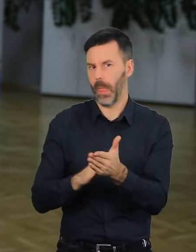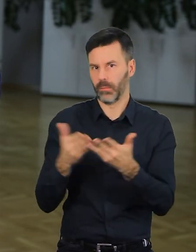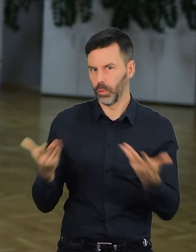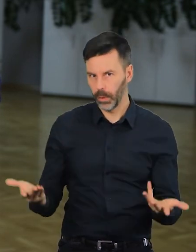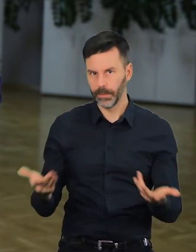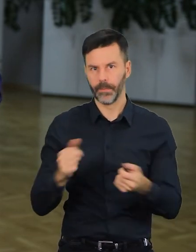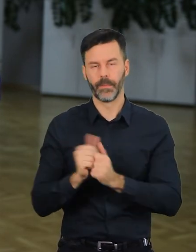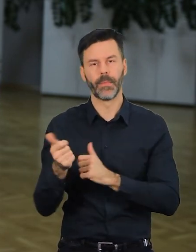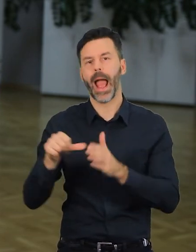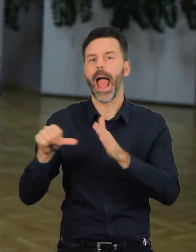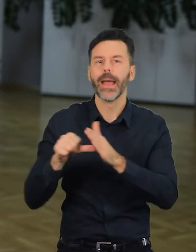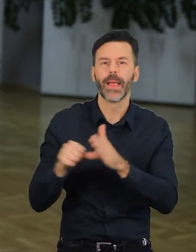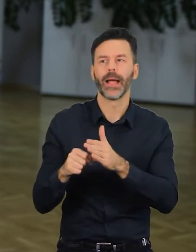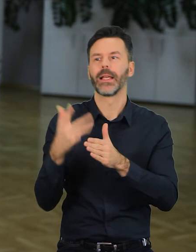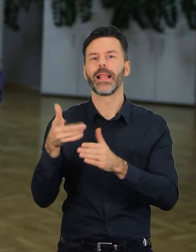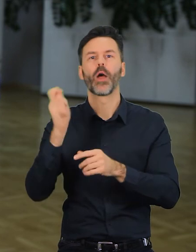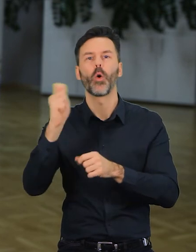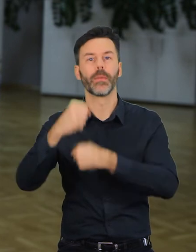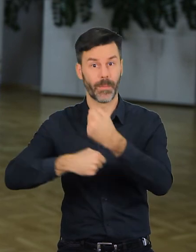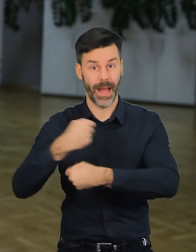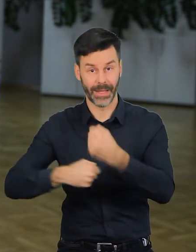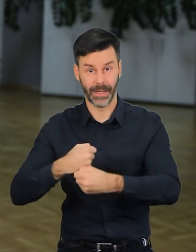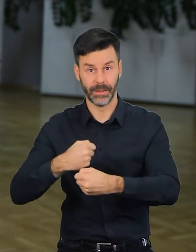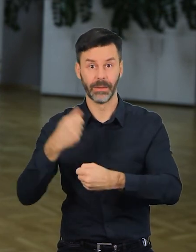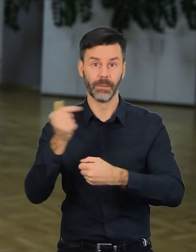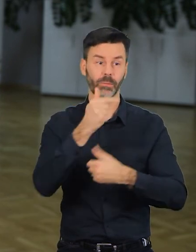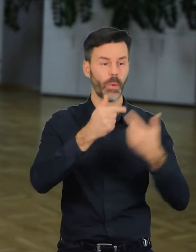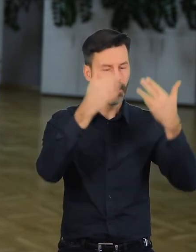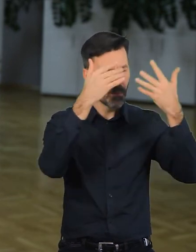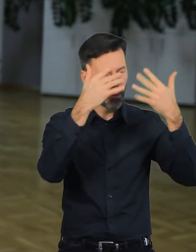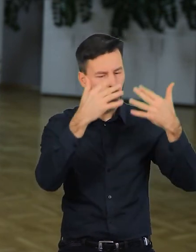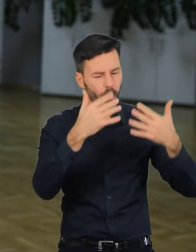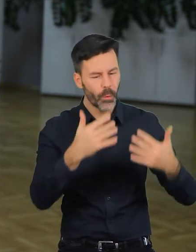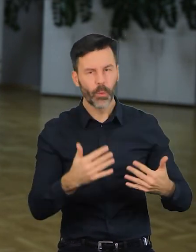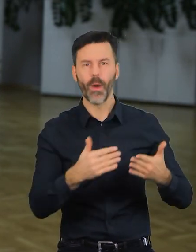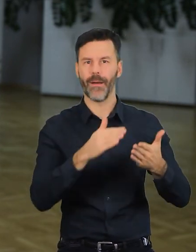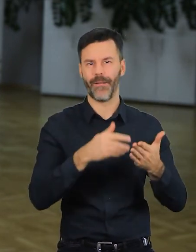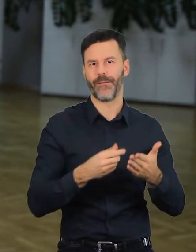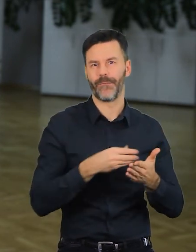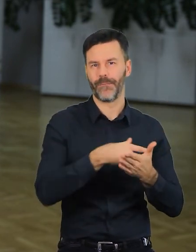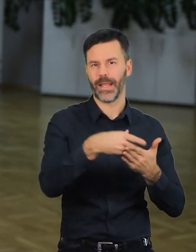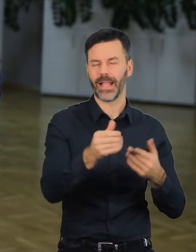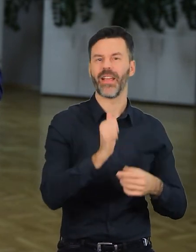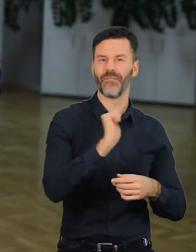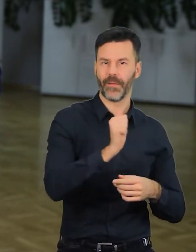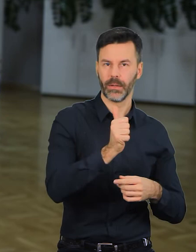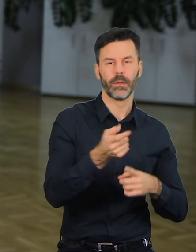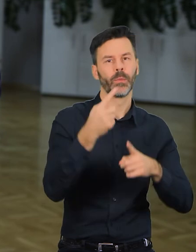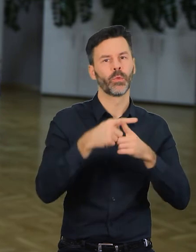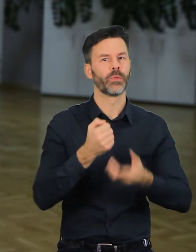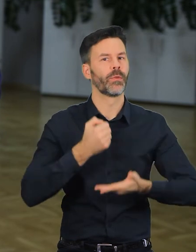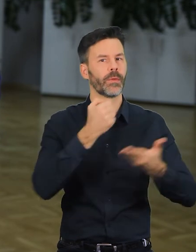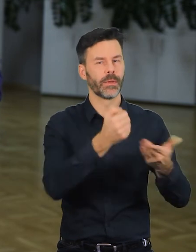etatu lub liczba roboczogodzin, należy dokonać stosownego obliczenia kwoty wydatków kwalifikowalnych oraz dofinansowania. A